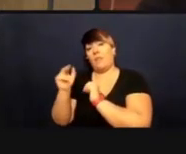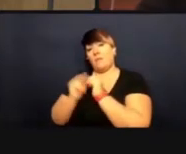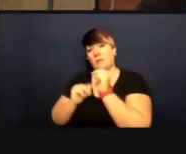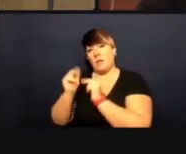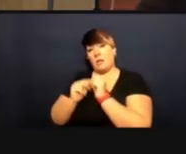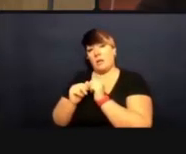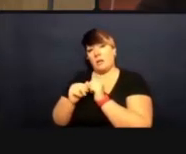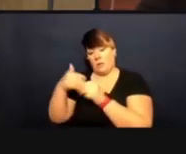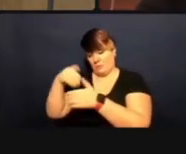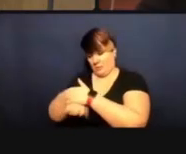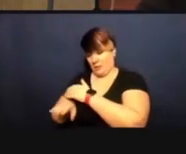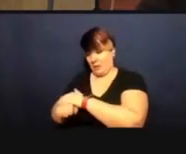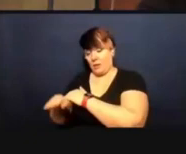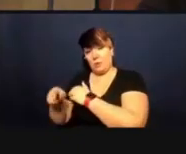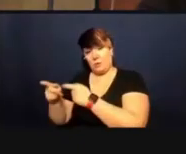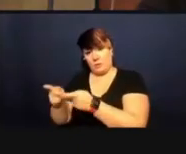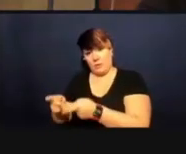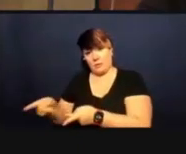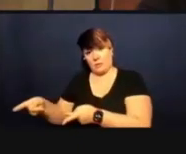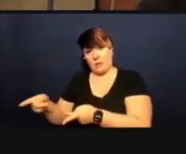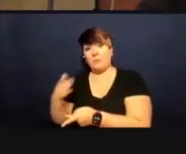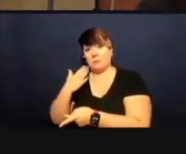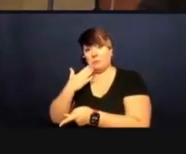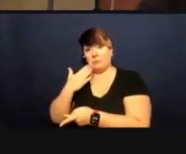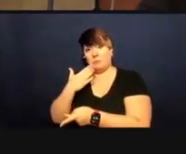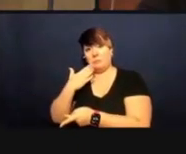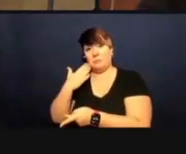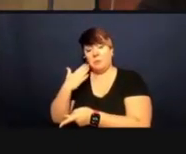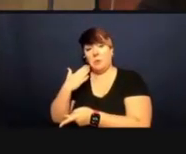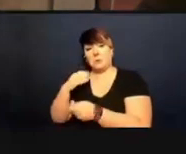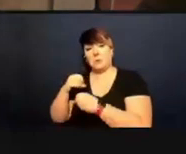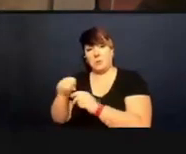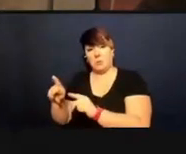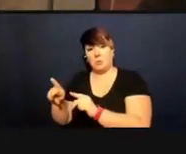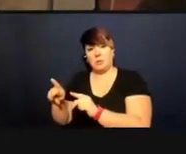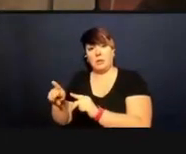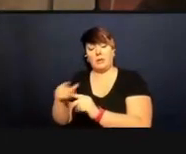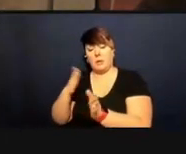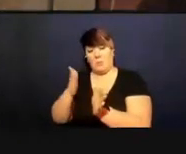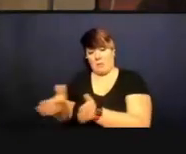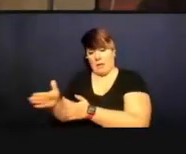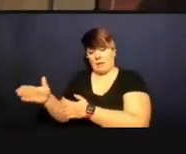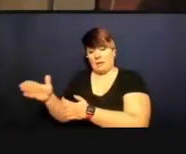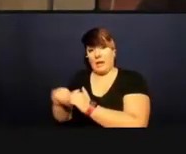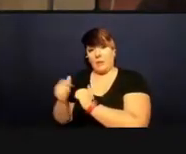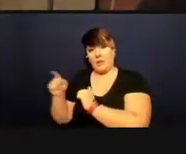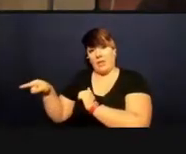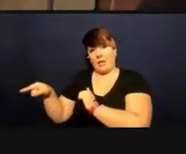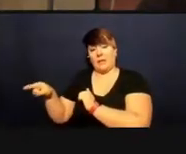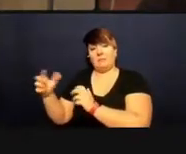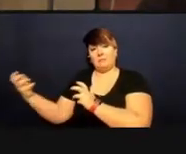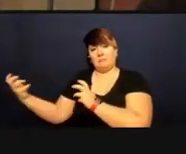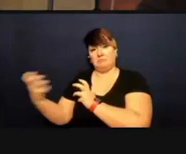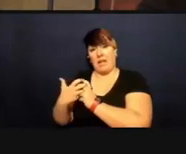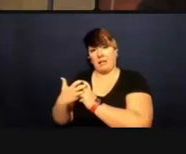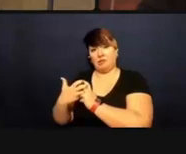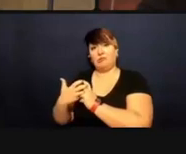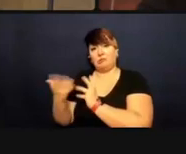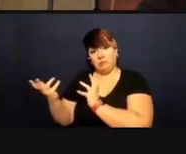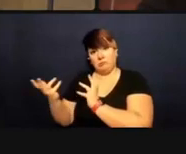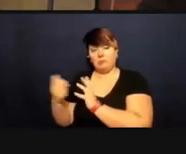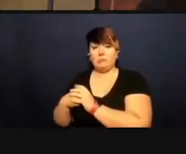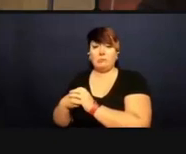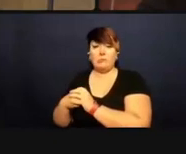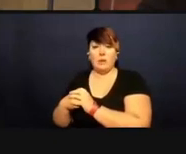Tunajaribu kila kadri tuwezavyo ili kuhakikisha kuwa tutakamilisha kazi hii haraka